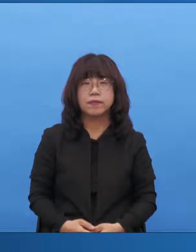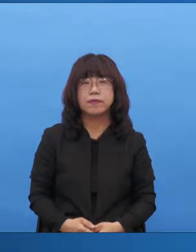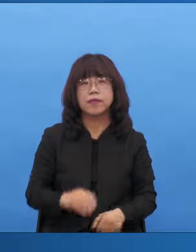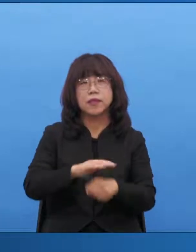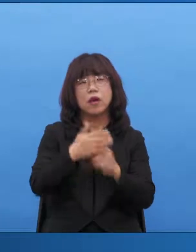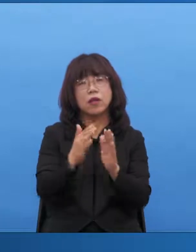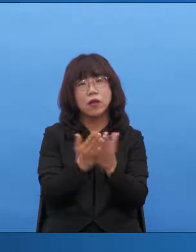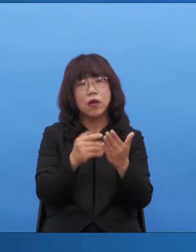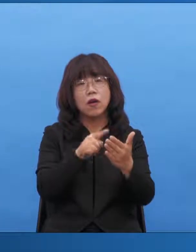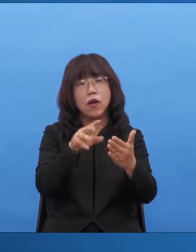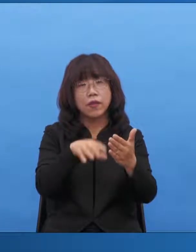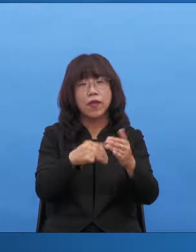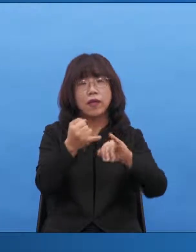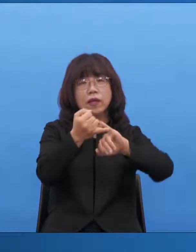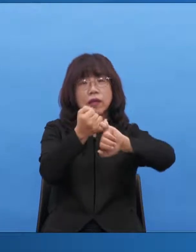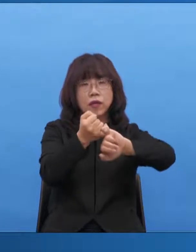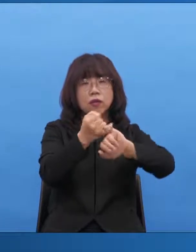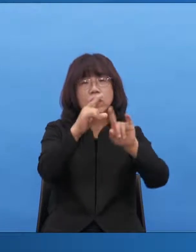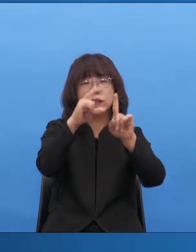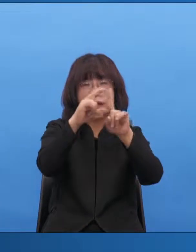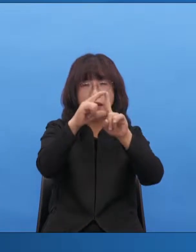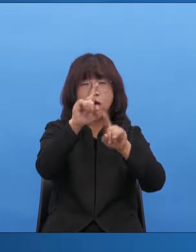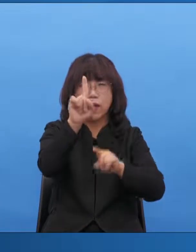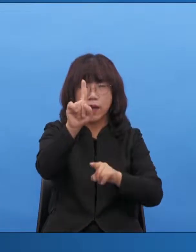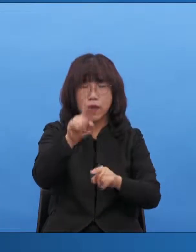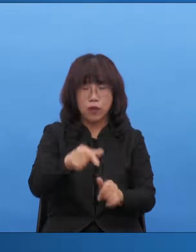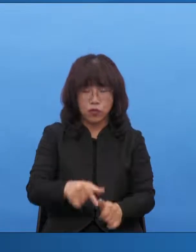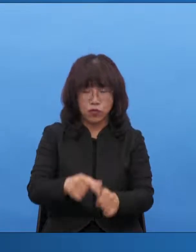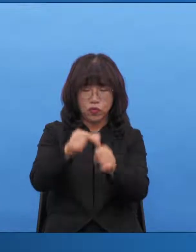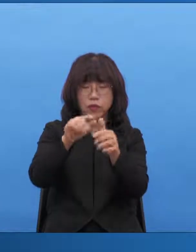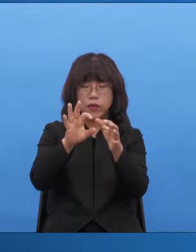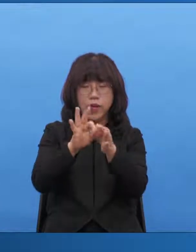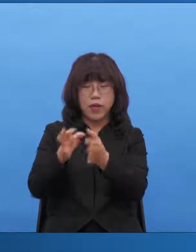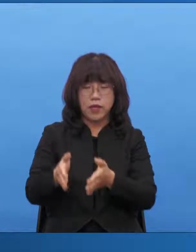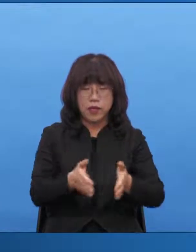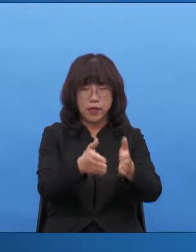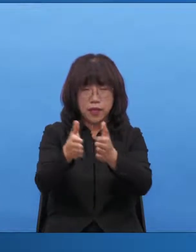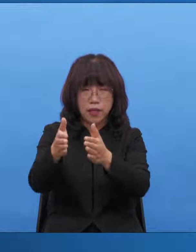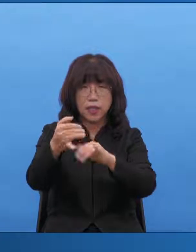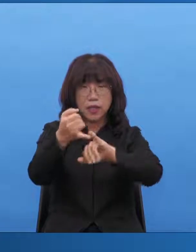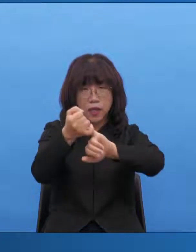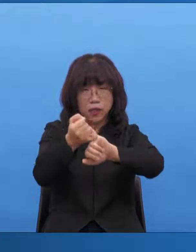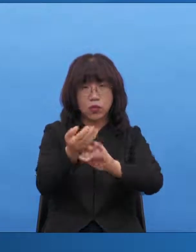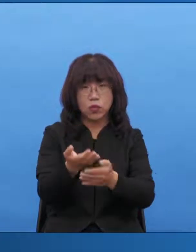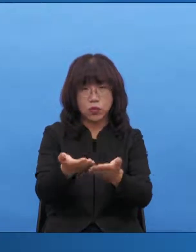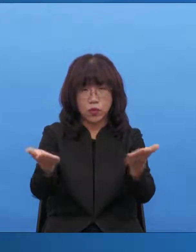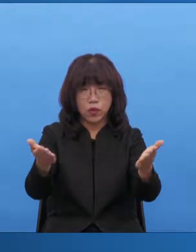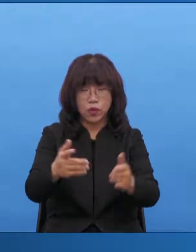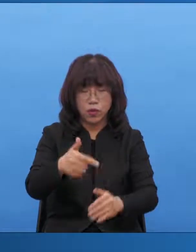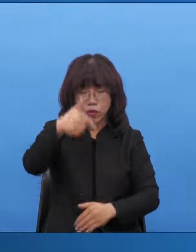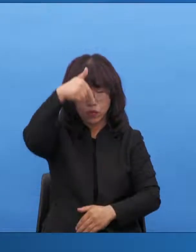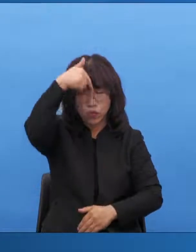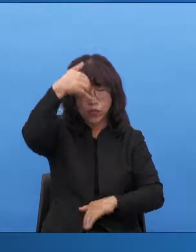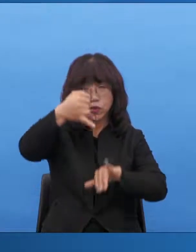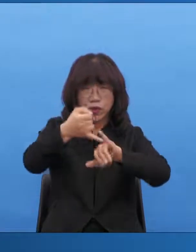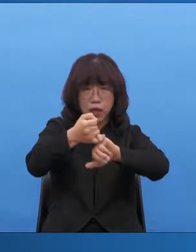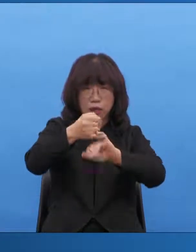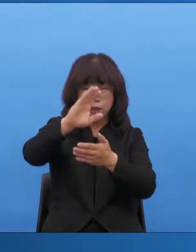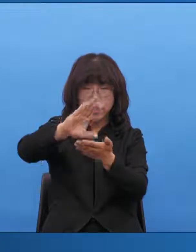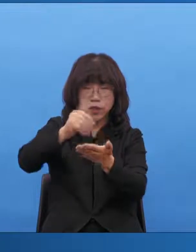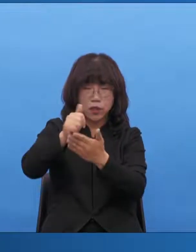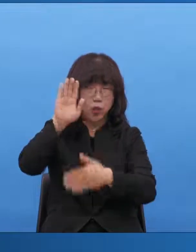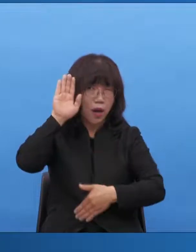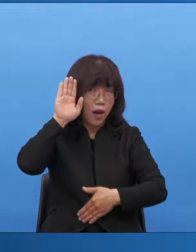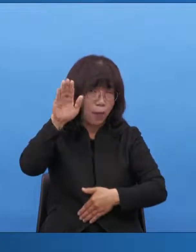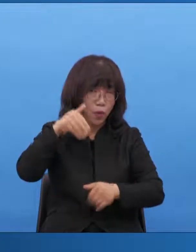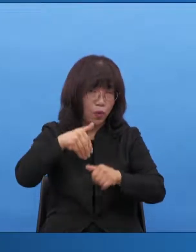약속이 한 단어가 뭡니까? 구원의 길을 약속인 겁니다. 그래서 구약은 그리스도 보내겠다는